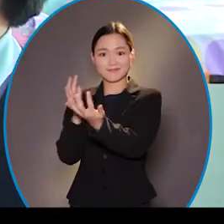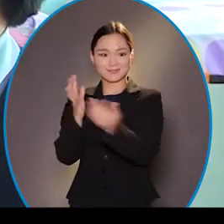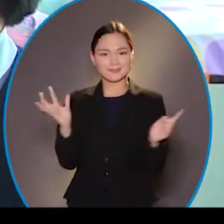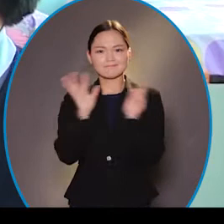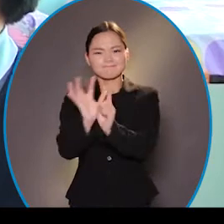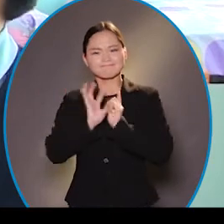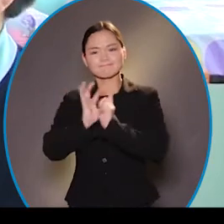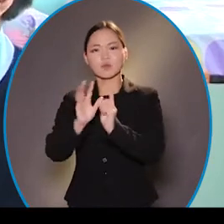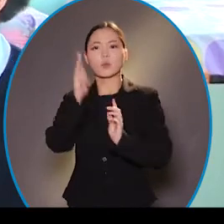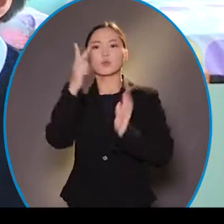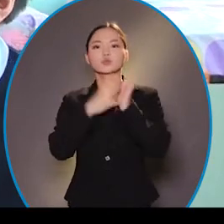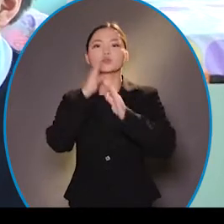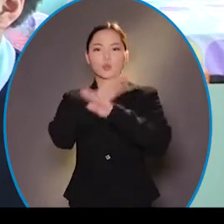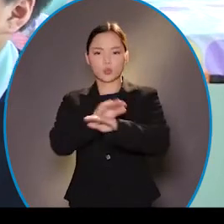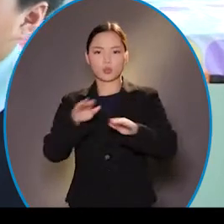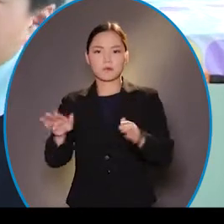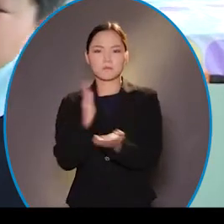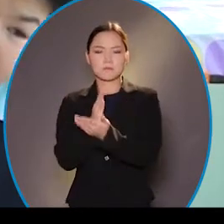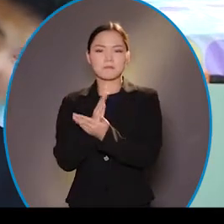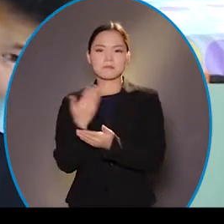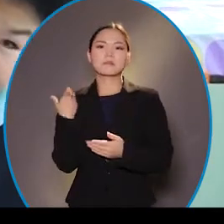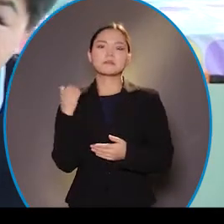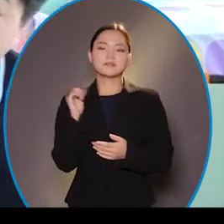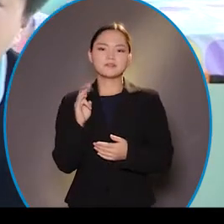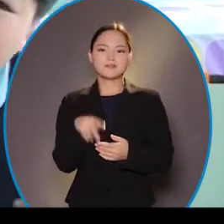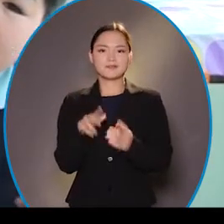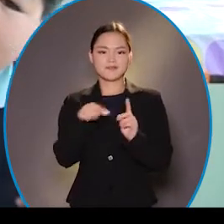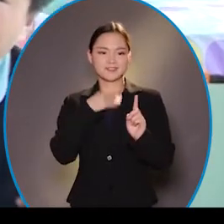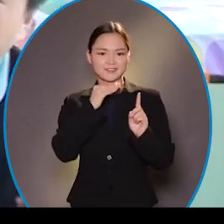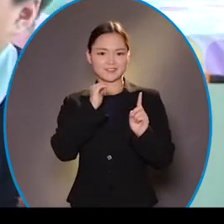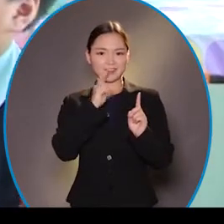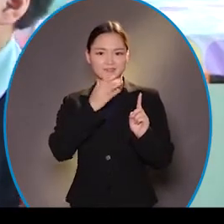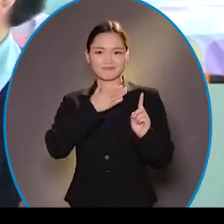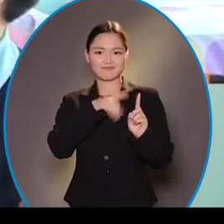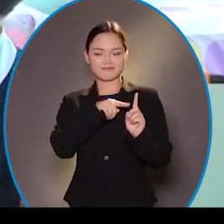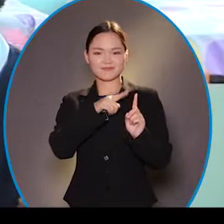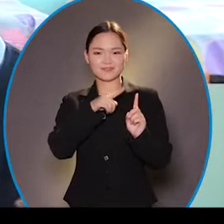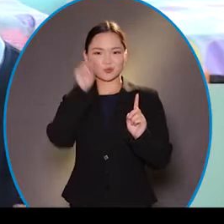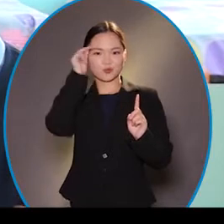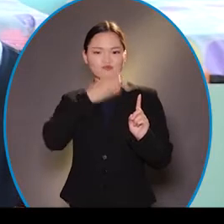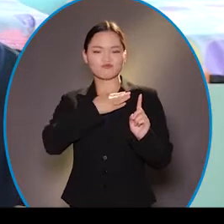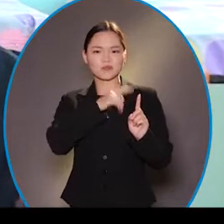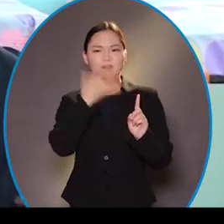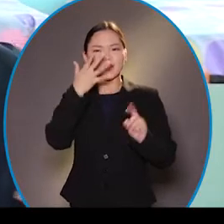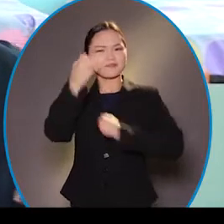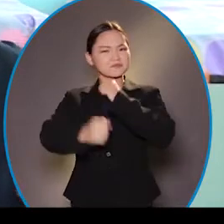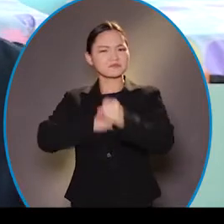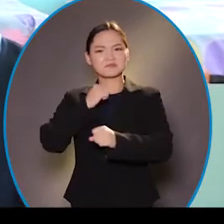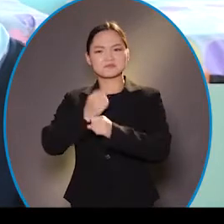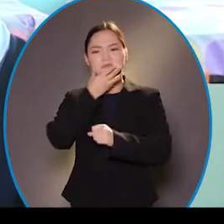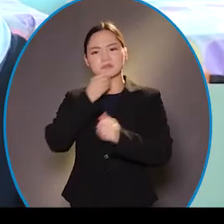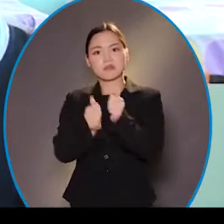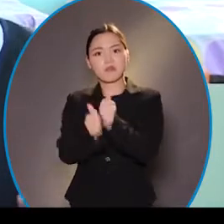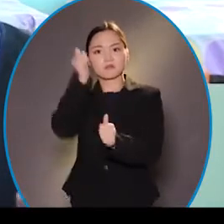39 хүүхэдтэй 39 хүүхэдтэй нэг нь одоо манай Жавзаа. Тэгээд 5 жил амжилттай суралцсан, уншиж